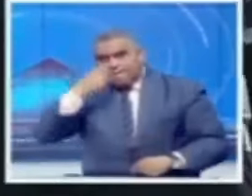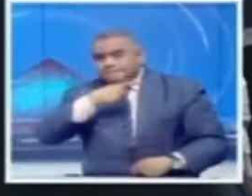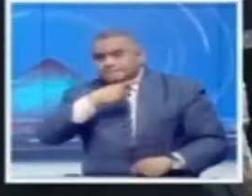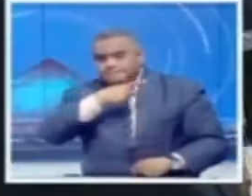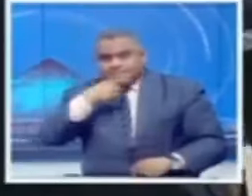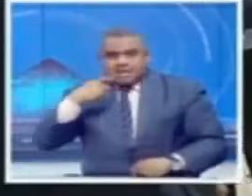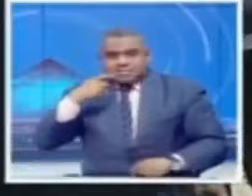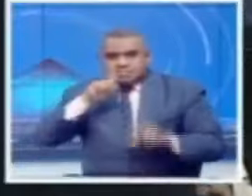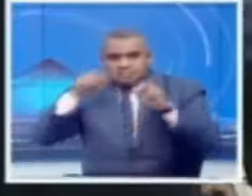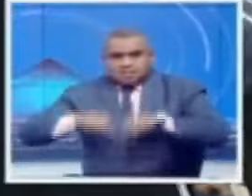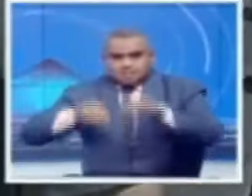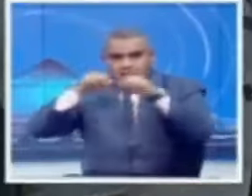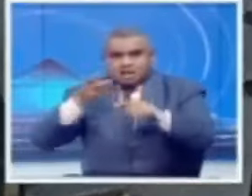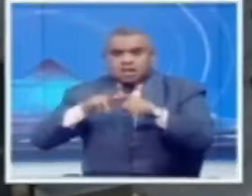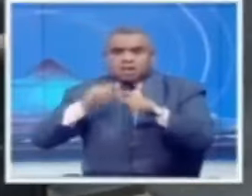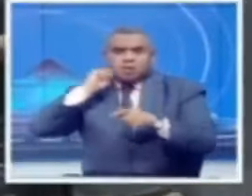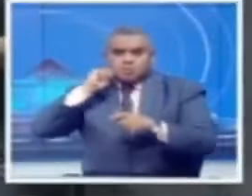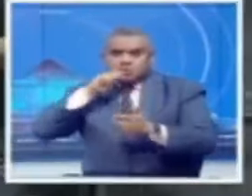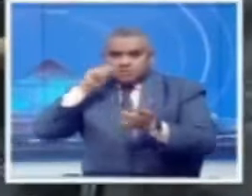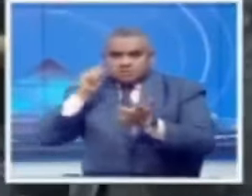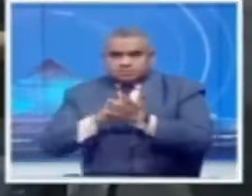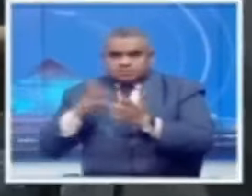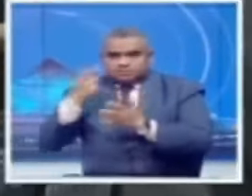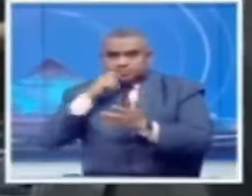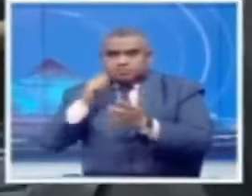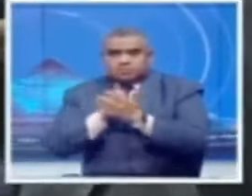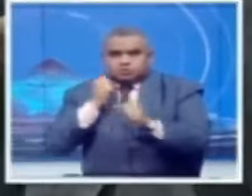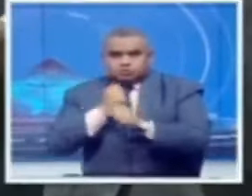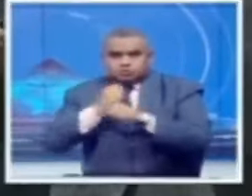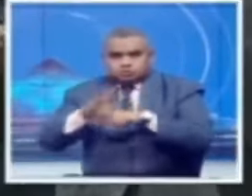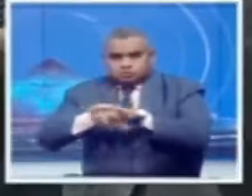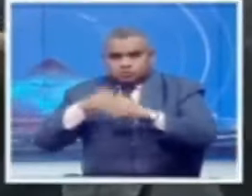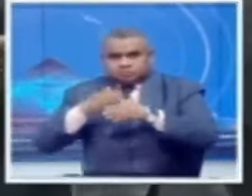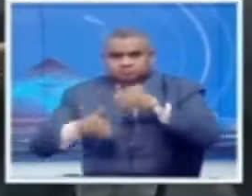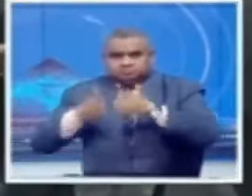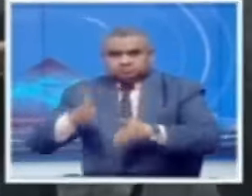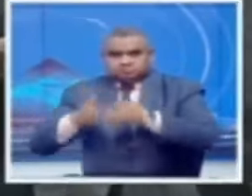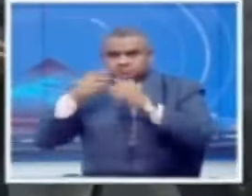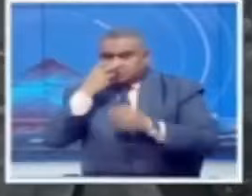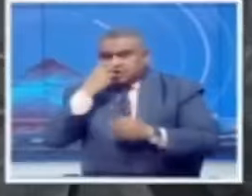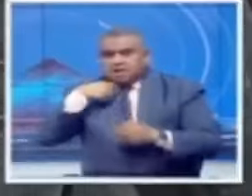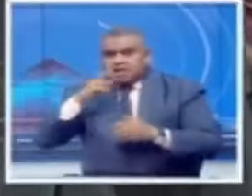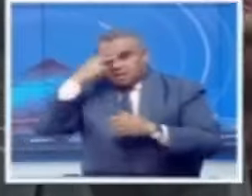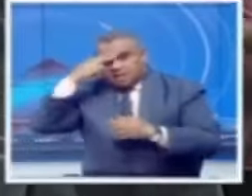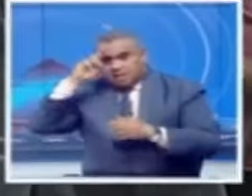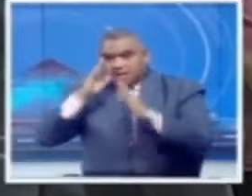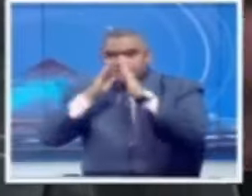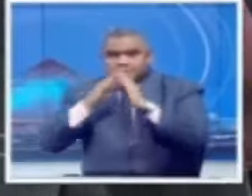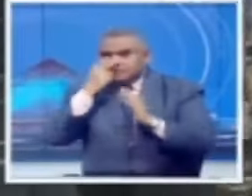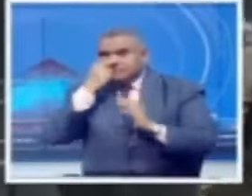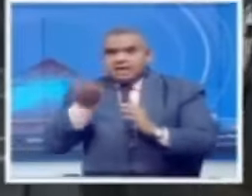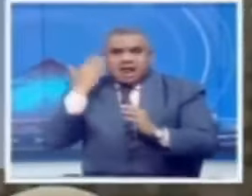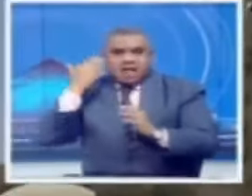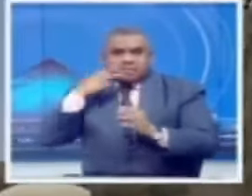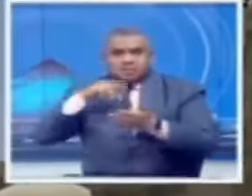100 محل. كما أكد المحافظ استمرار تنفيذ الأعمال الإنشائية لمشروع مصر القديمة، معربا عن